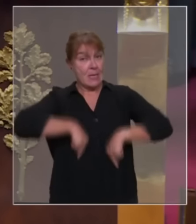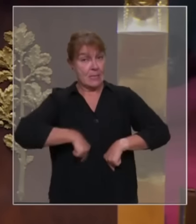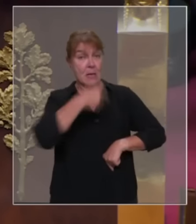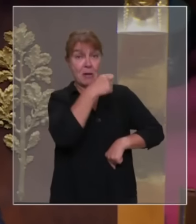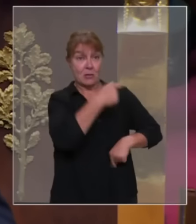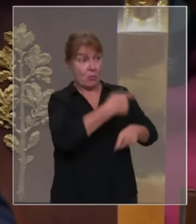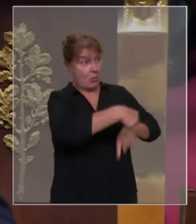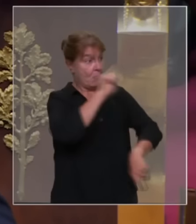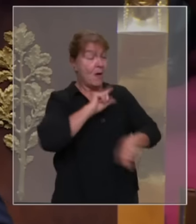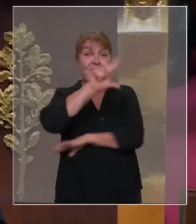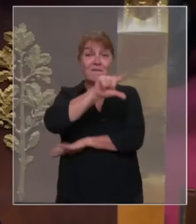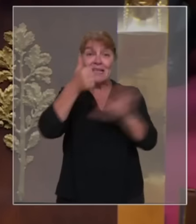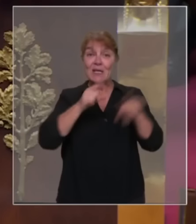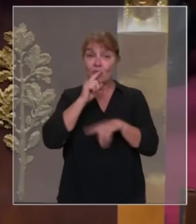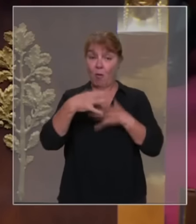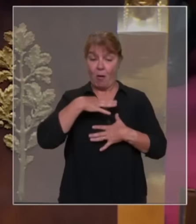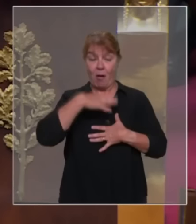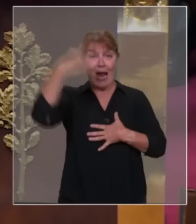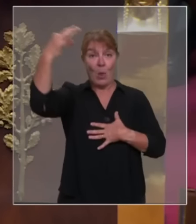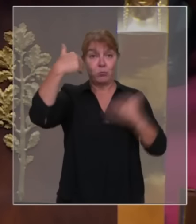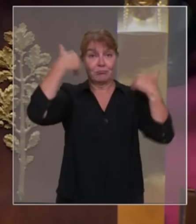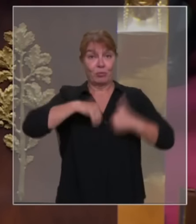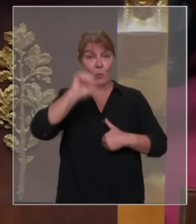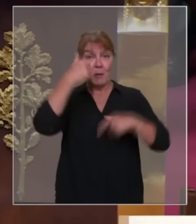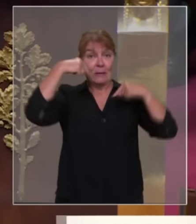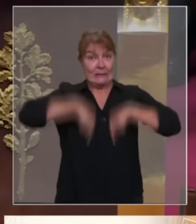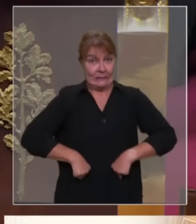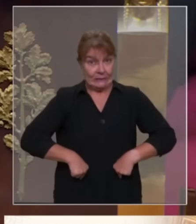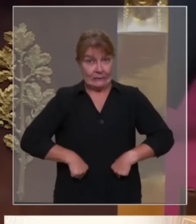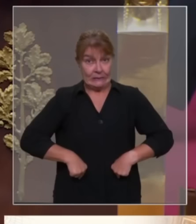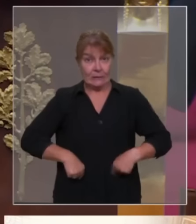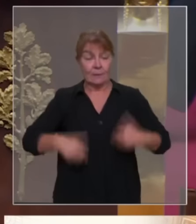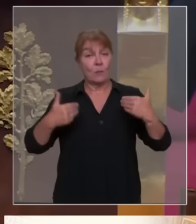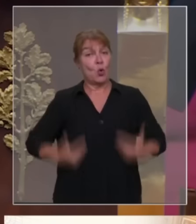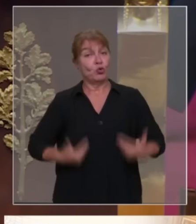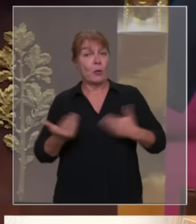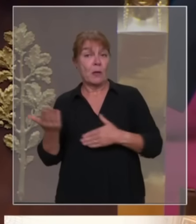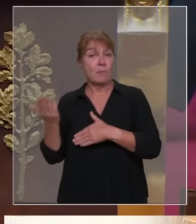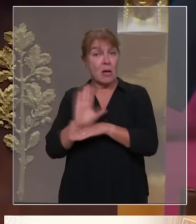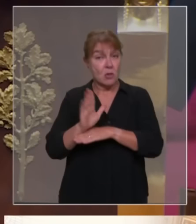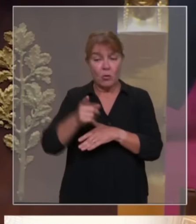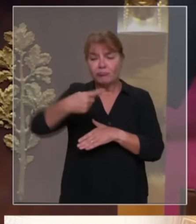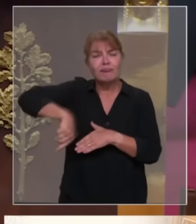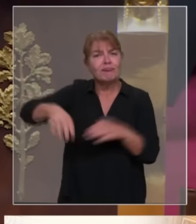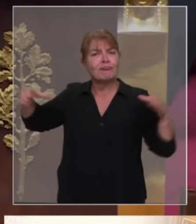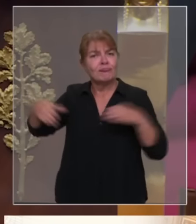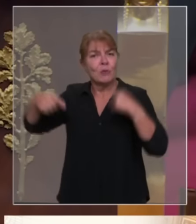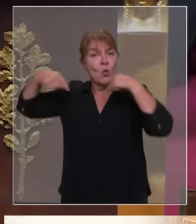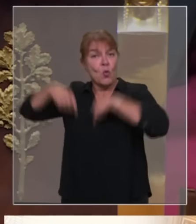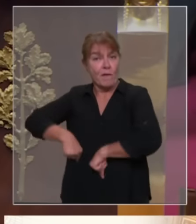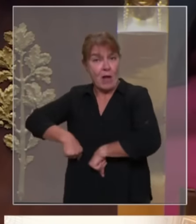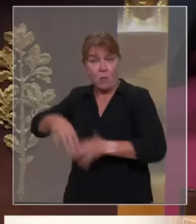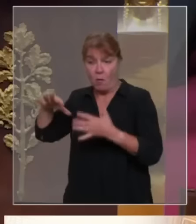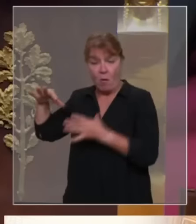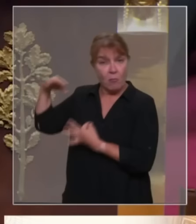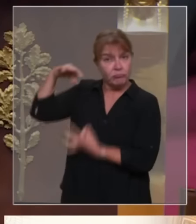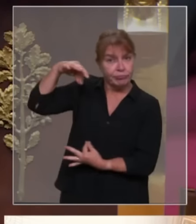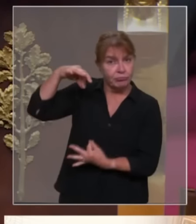il y a 26 jours, je viens vous présenter avec le gouvernement notre feuille de